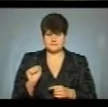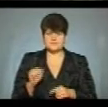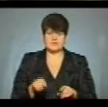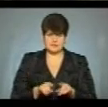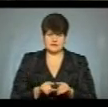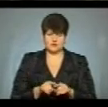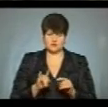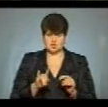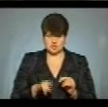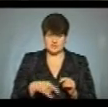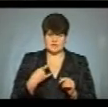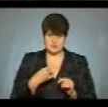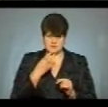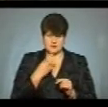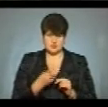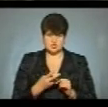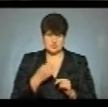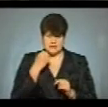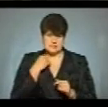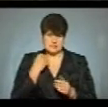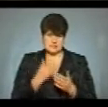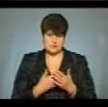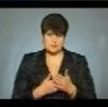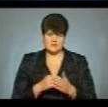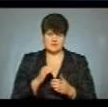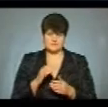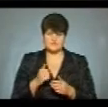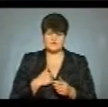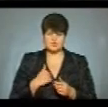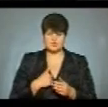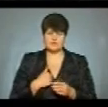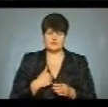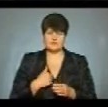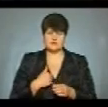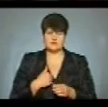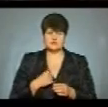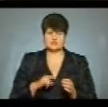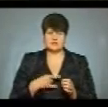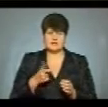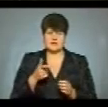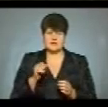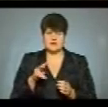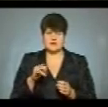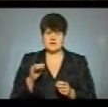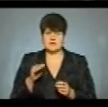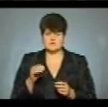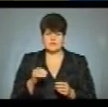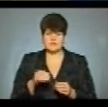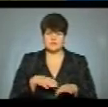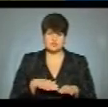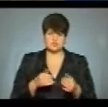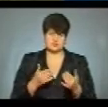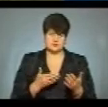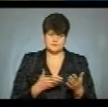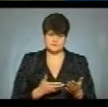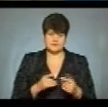Також штани, бачите, старого зразка радянського, військові штани, галіфе. Кітель пошитий сучасним.